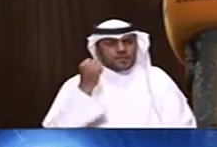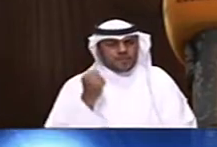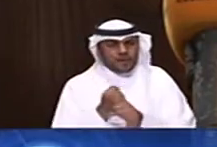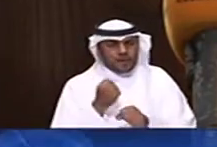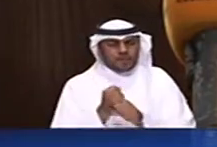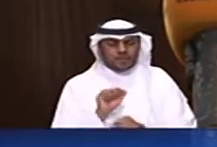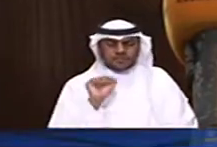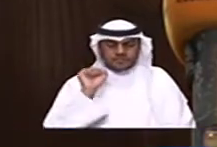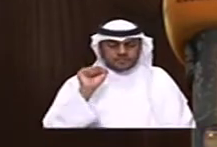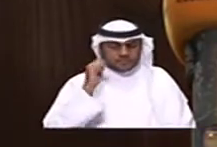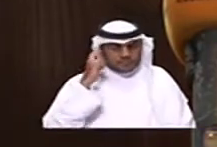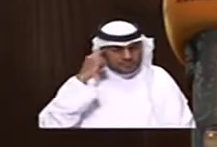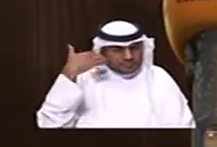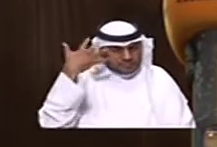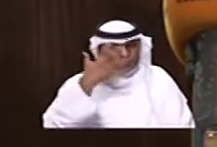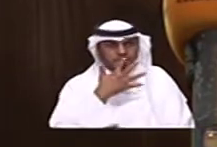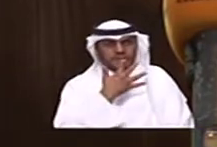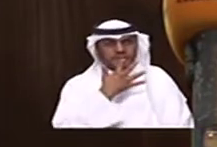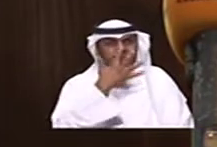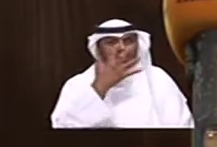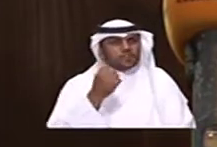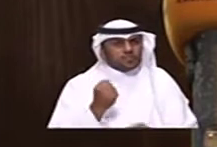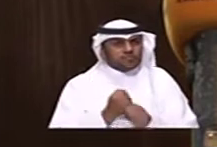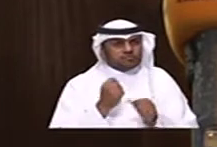الركيزة وبدأت المبادرات والجهود